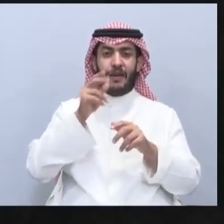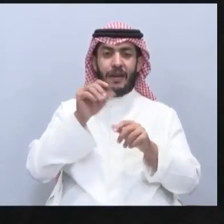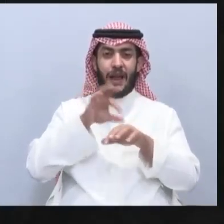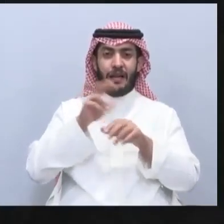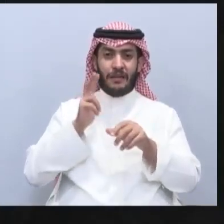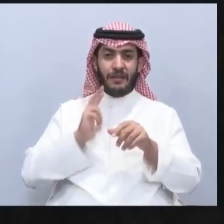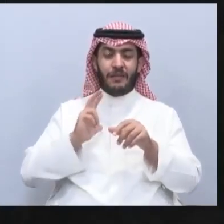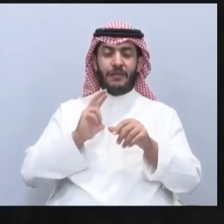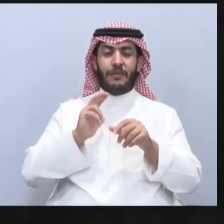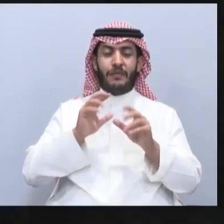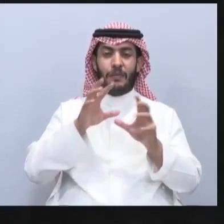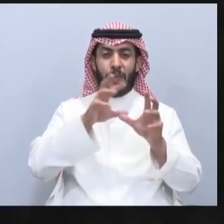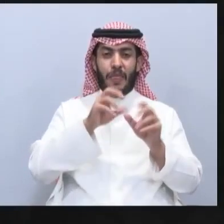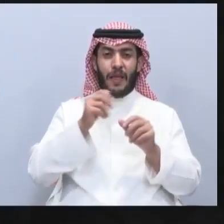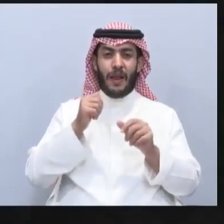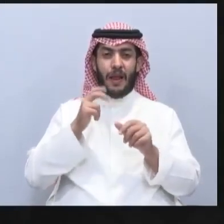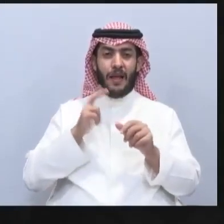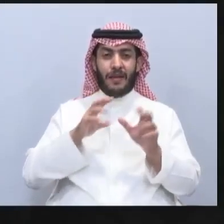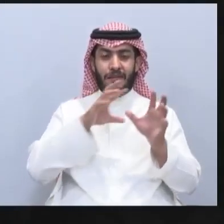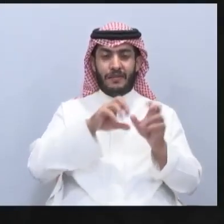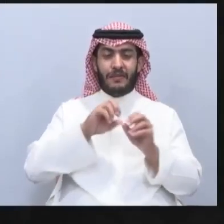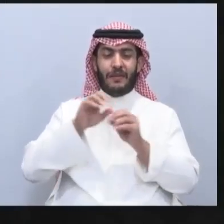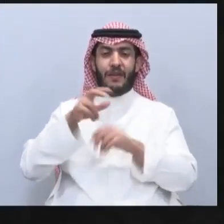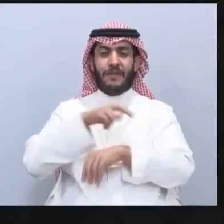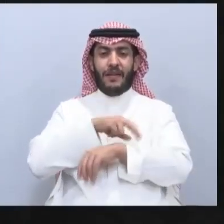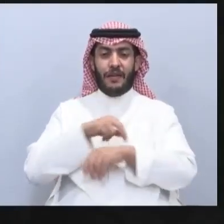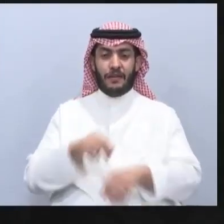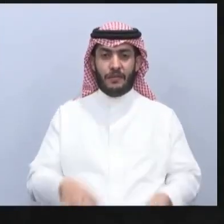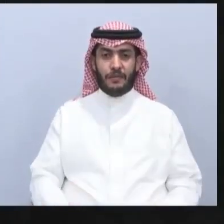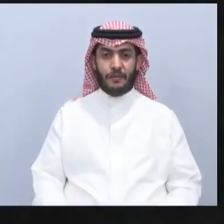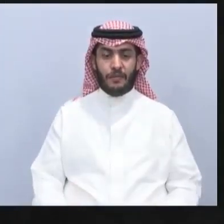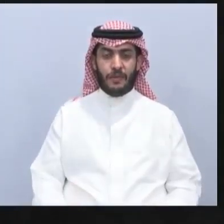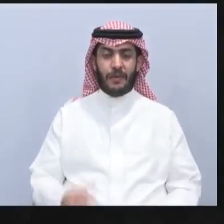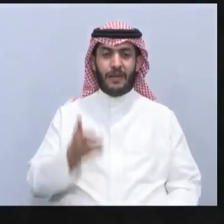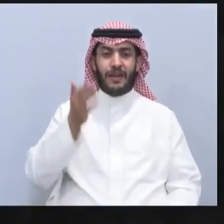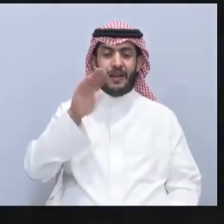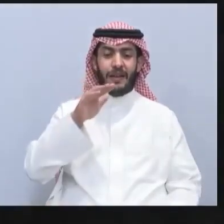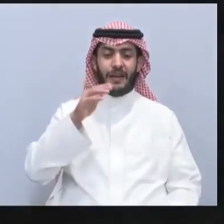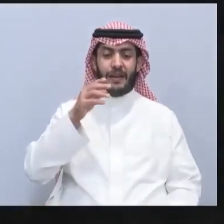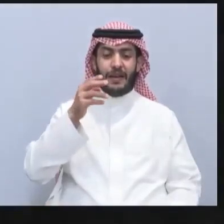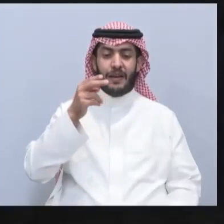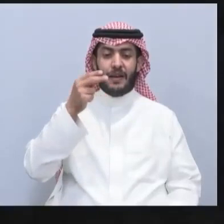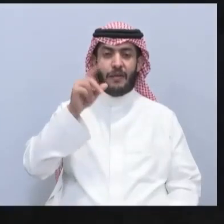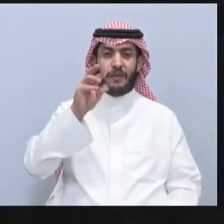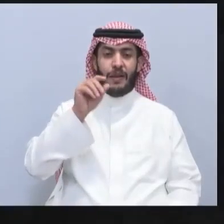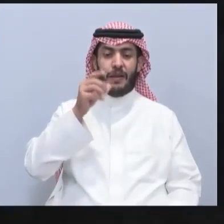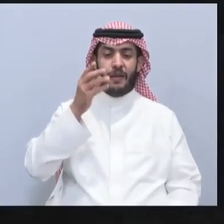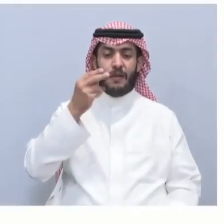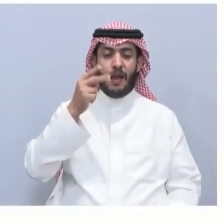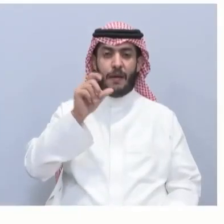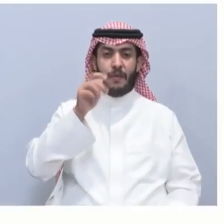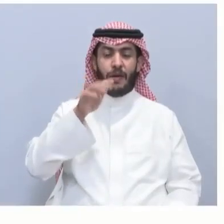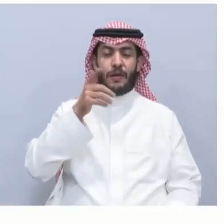صدقه تؤخذ من الاغنياء وترد على الفقراء عن عبد الله بن عباس رضي الله عنهما